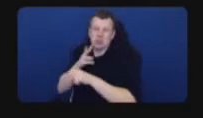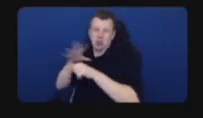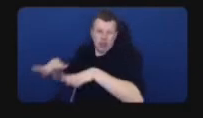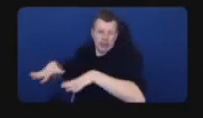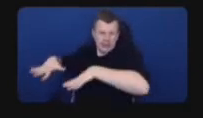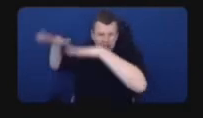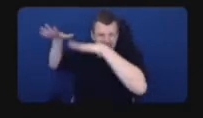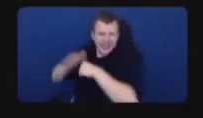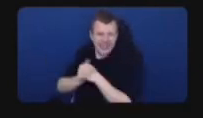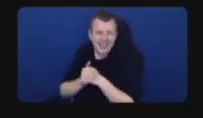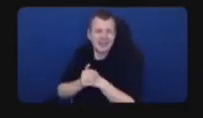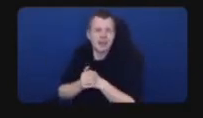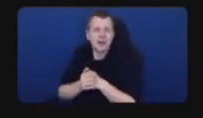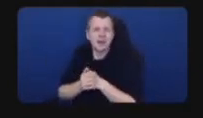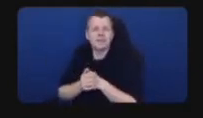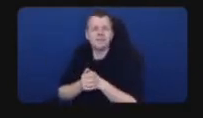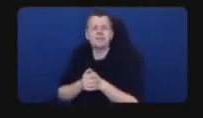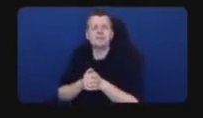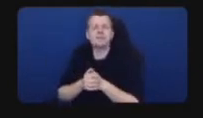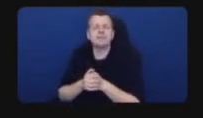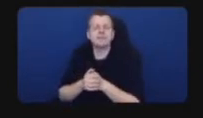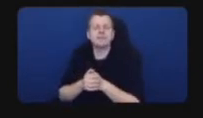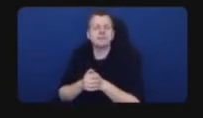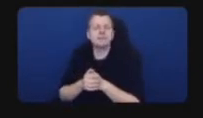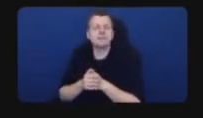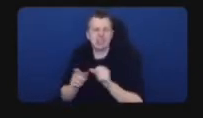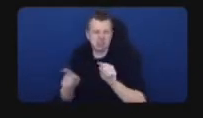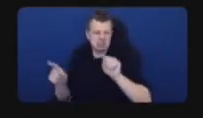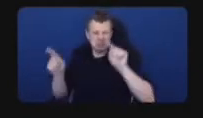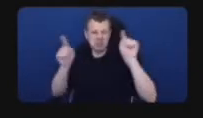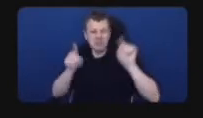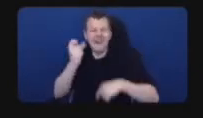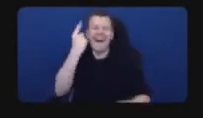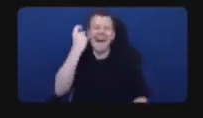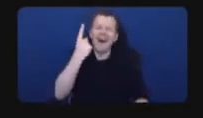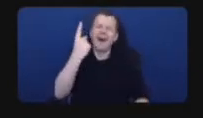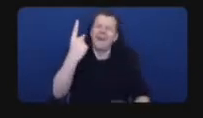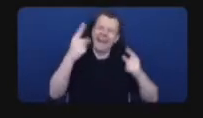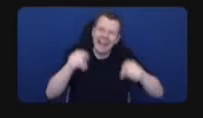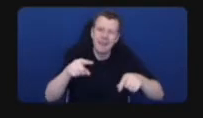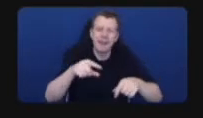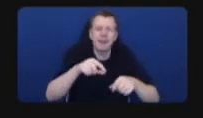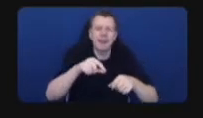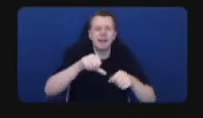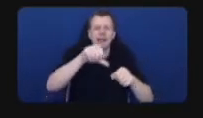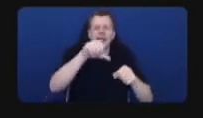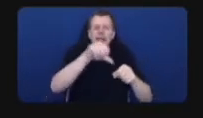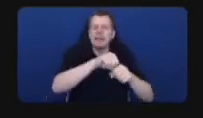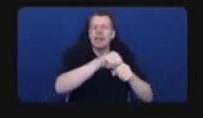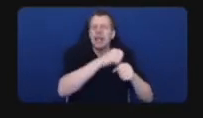那我们今天谈的最多的内容是关于洪水方面的。那